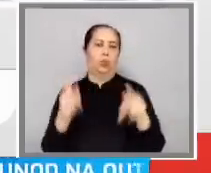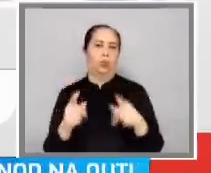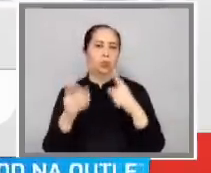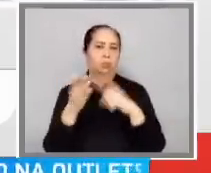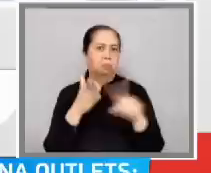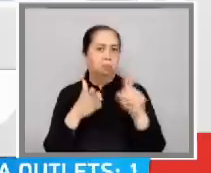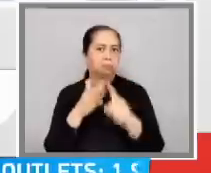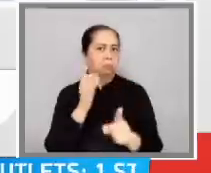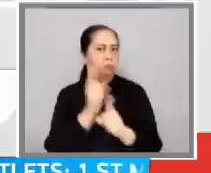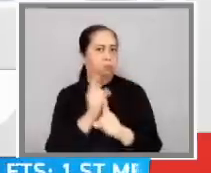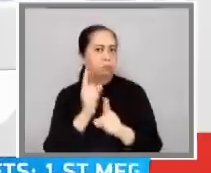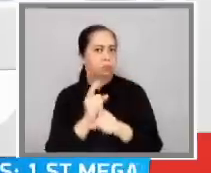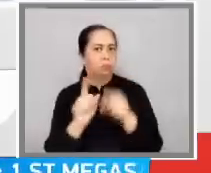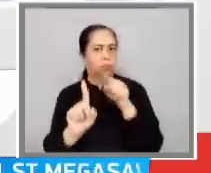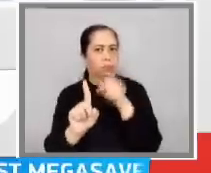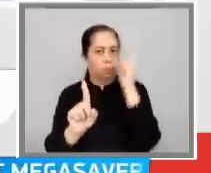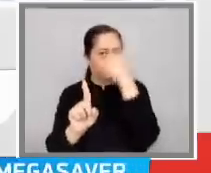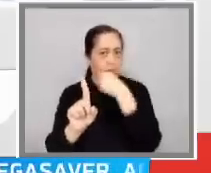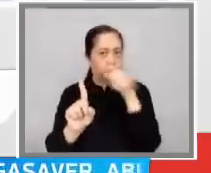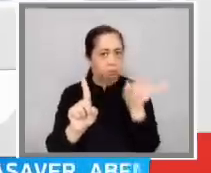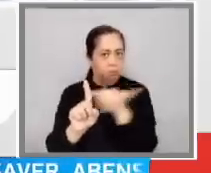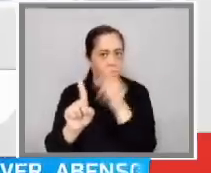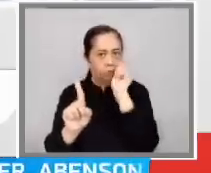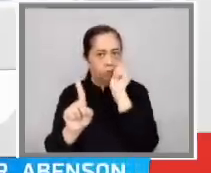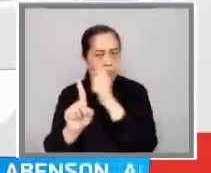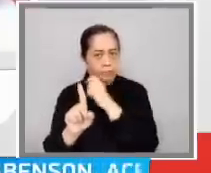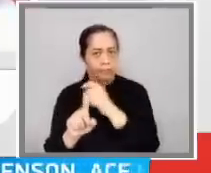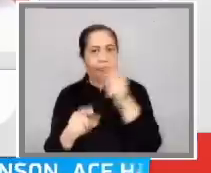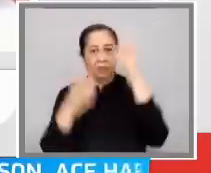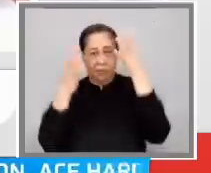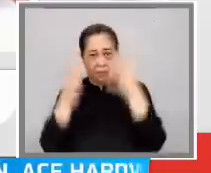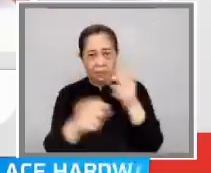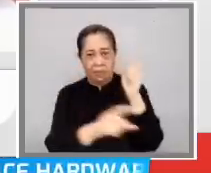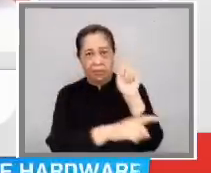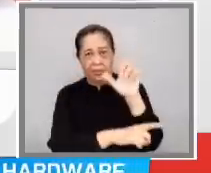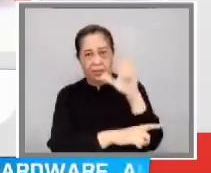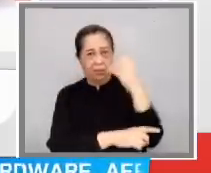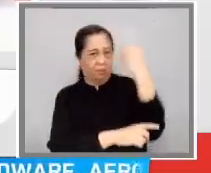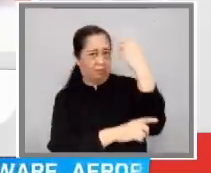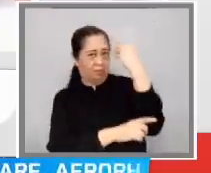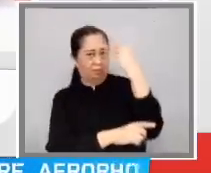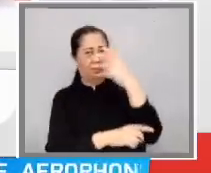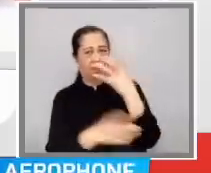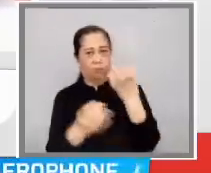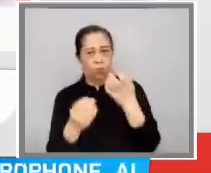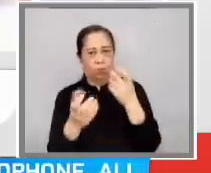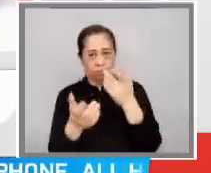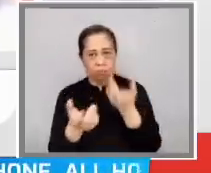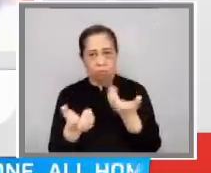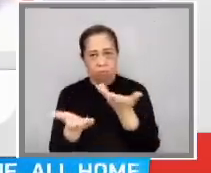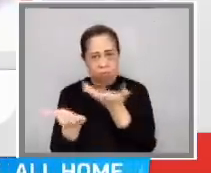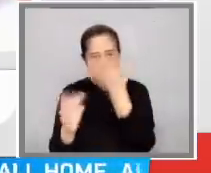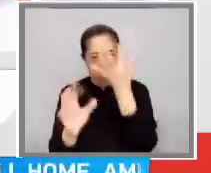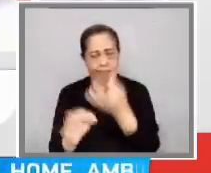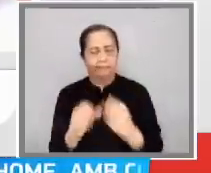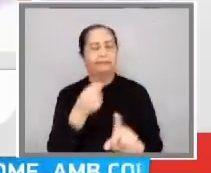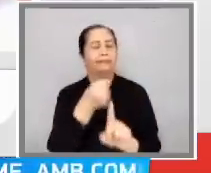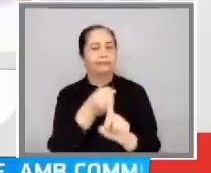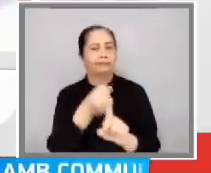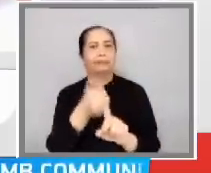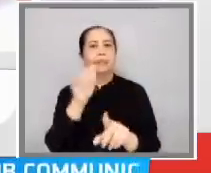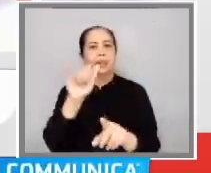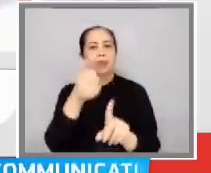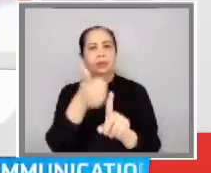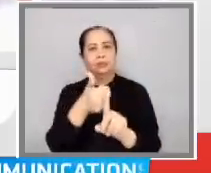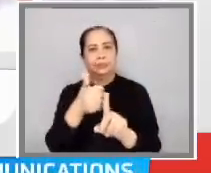kung tama po at kayo nga po yung nagre-register. So telco na po yung nag-decide na selfie yung kanilang gagamiting na verification? Opo. Yan po,